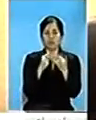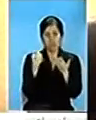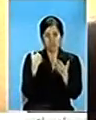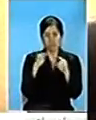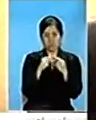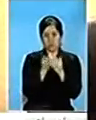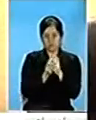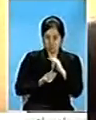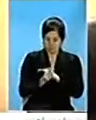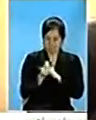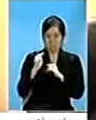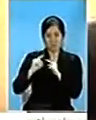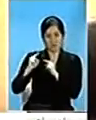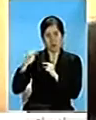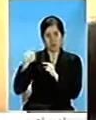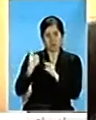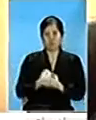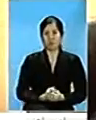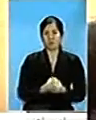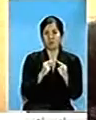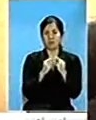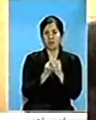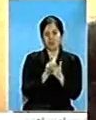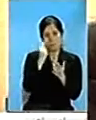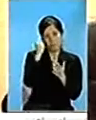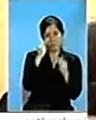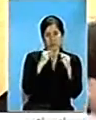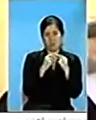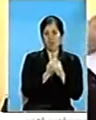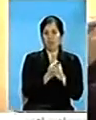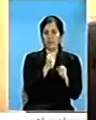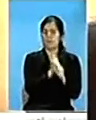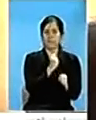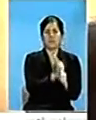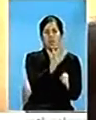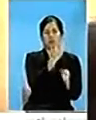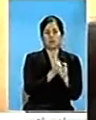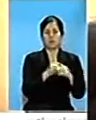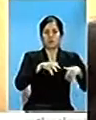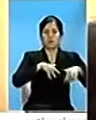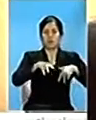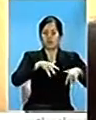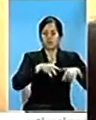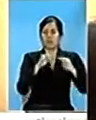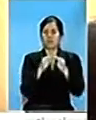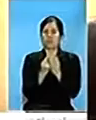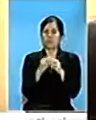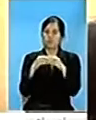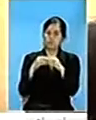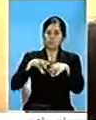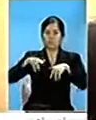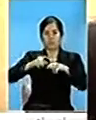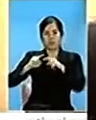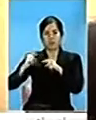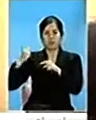ว่าเงินก็จะไม่สามารถมามีอิทธิพลต่อไปเพราะชุมชนประชาชนผู้มีสิทธิ์เลือกตั้งได้เ